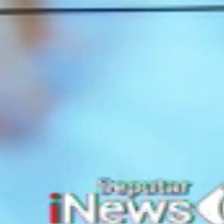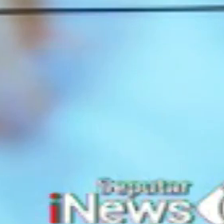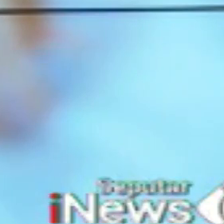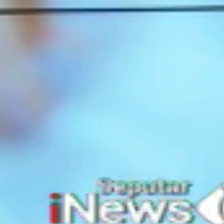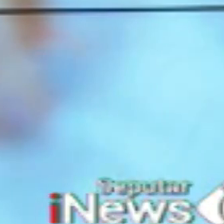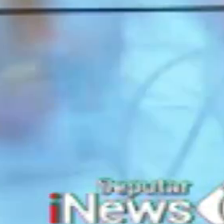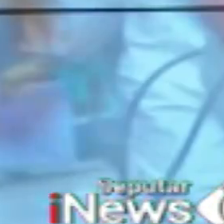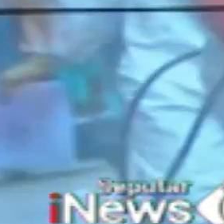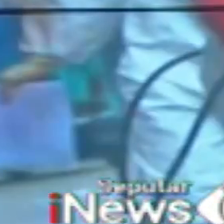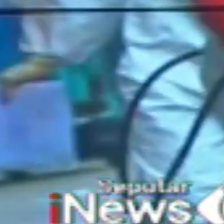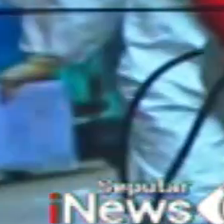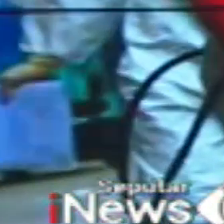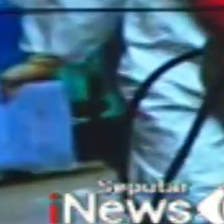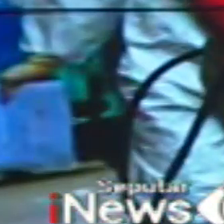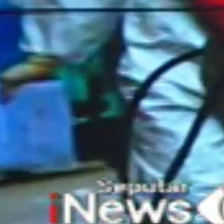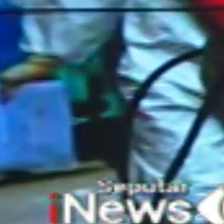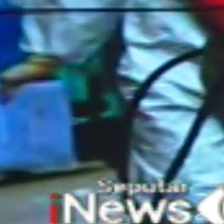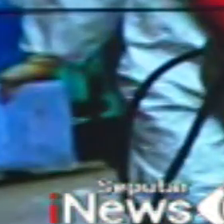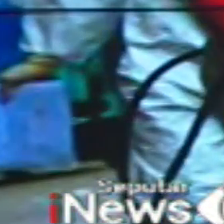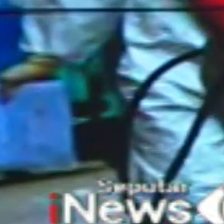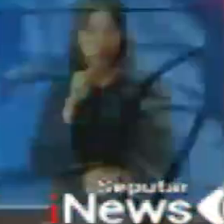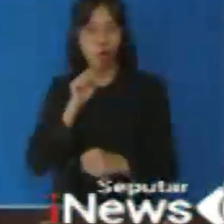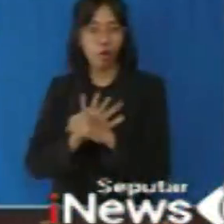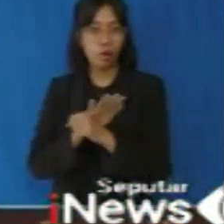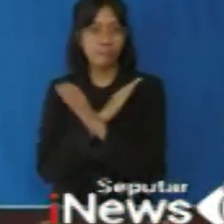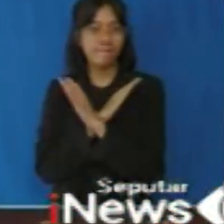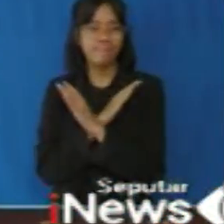pemeriksaan 6.500 spesimen.